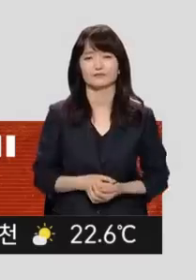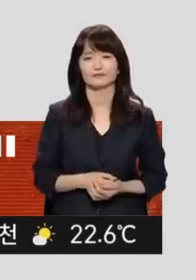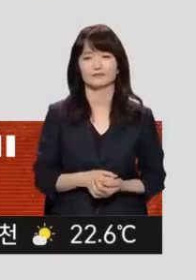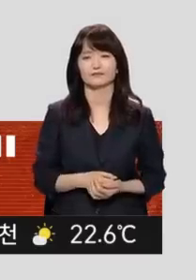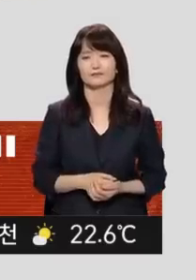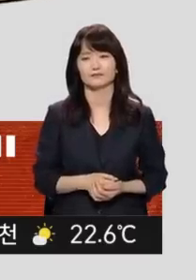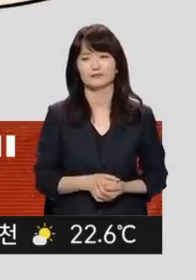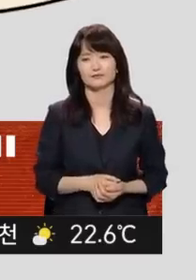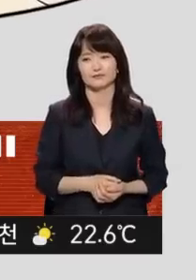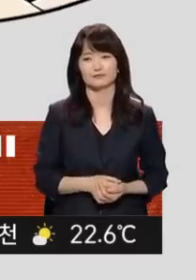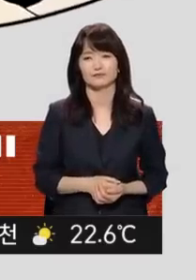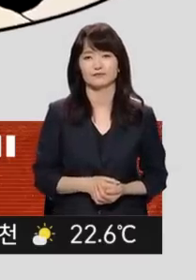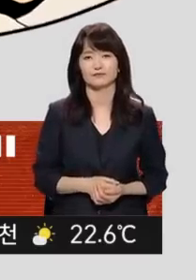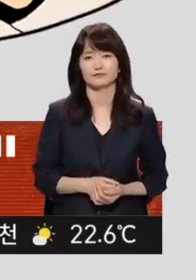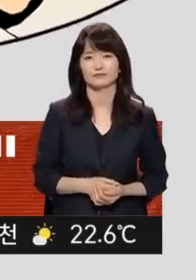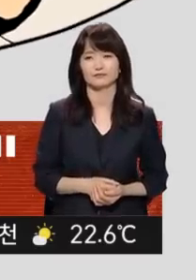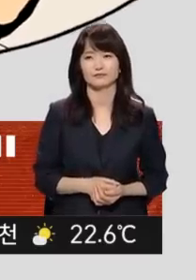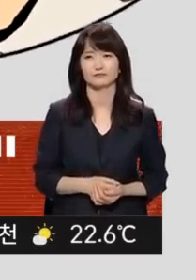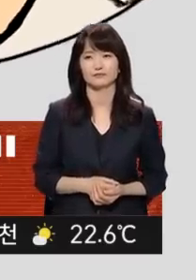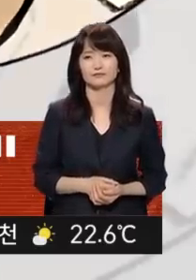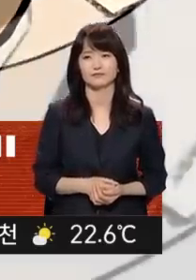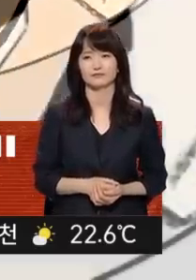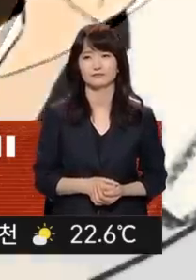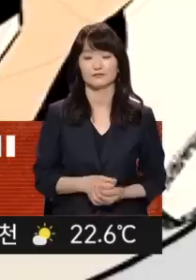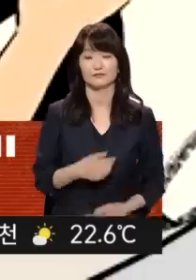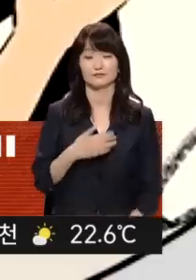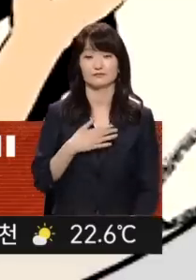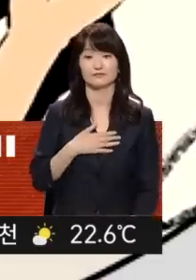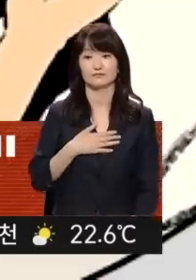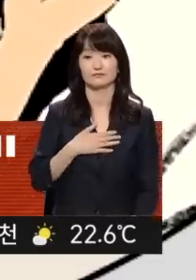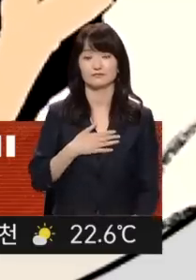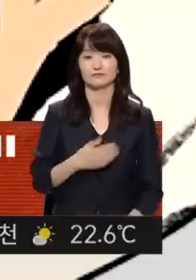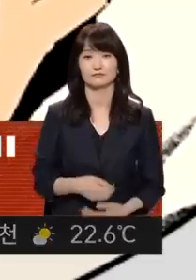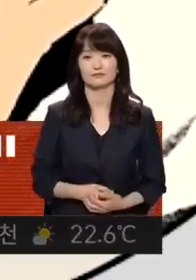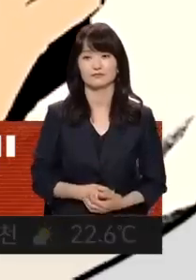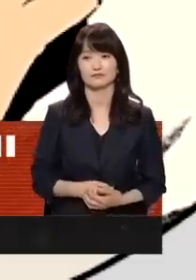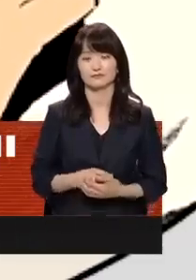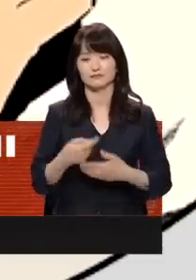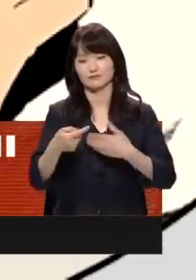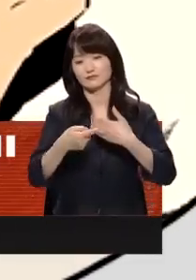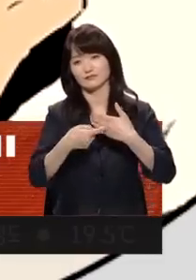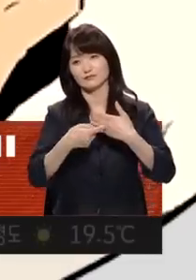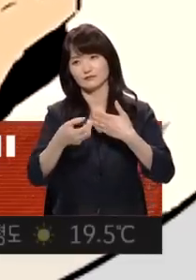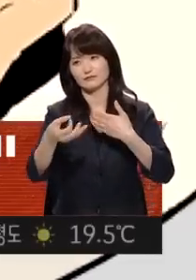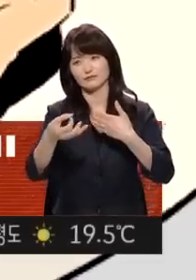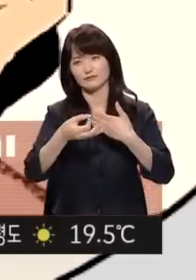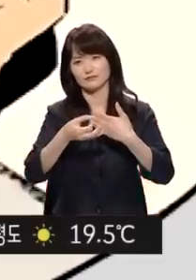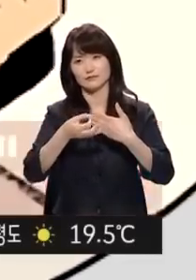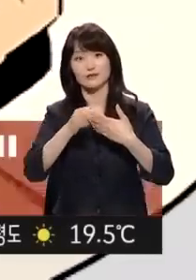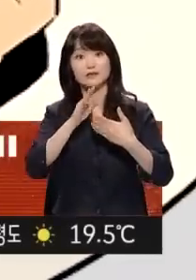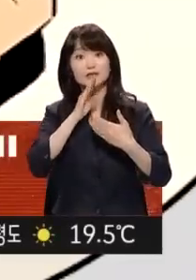좋습니다 자 교수님 저는 이제 형식이 실질을 바꾼다라고 생각을 합니다